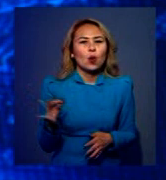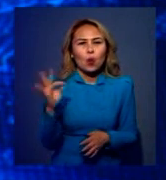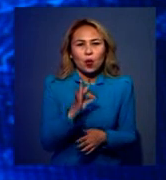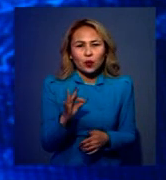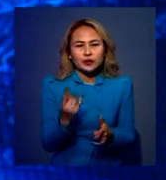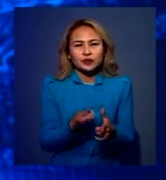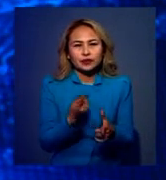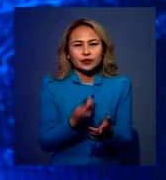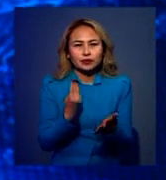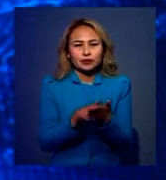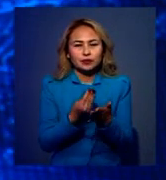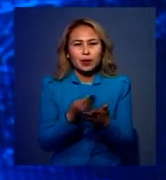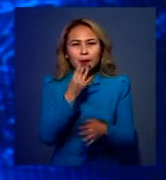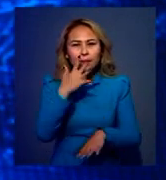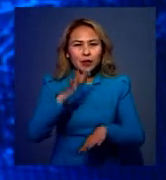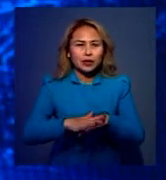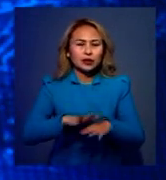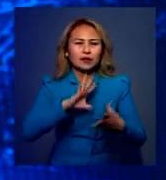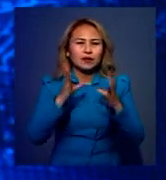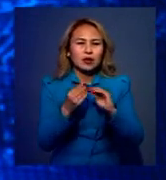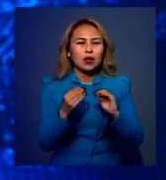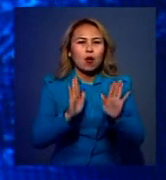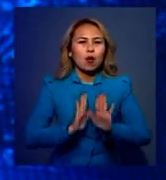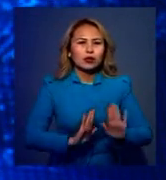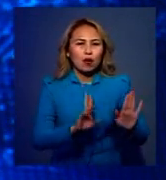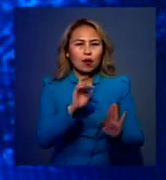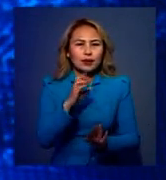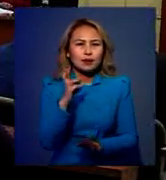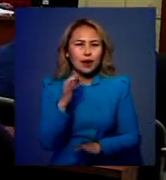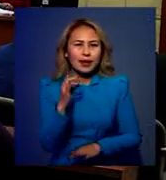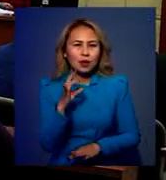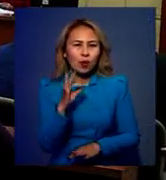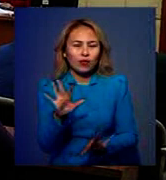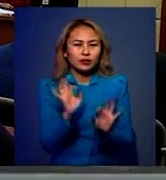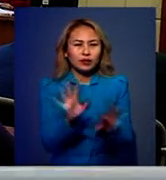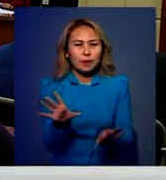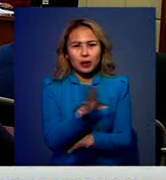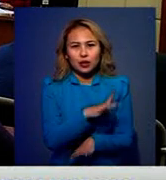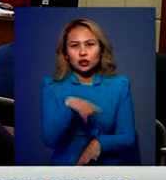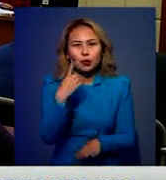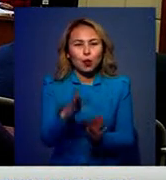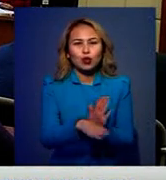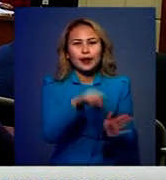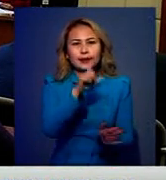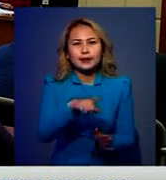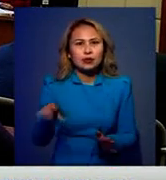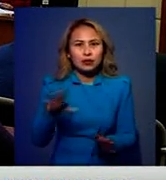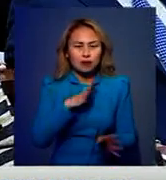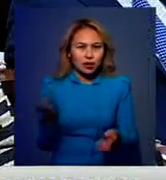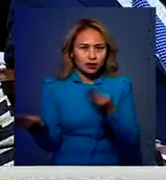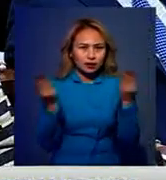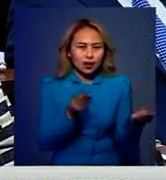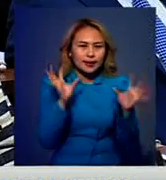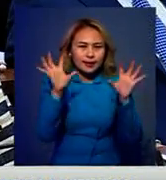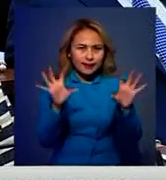бюджет комитетінің отырысында ұлттық банк төрағасының орынбасары Алекс Маликов хабарлады. Оның айтуынша, депутаттар қарауына